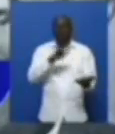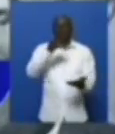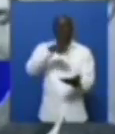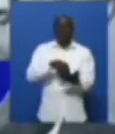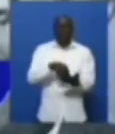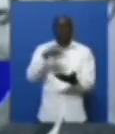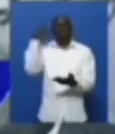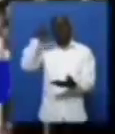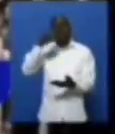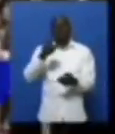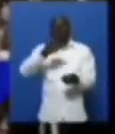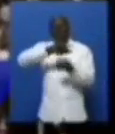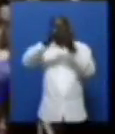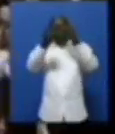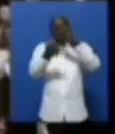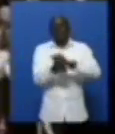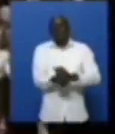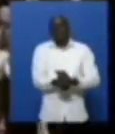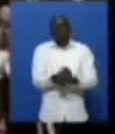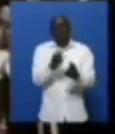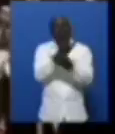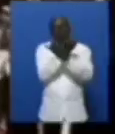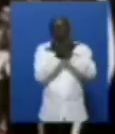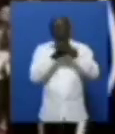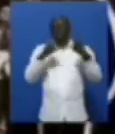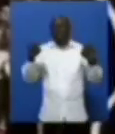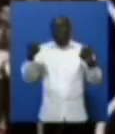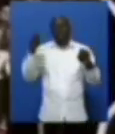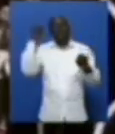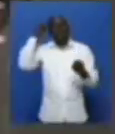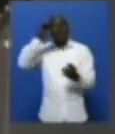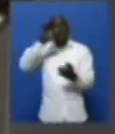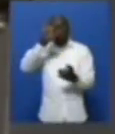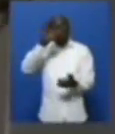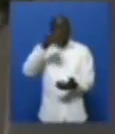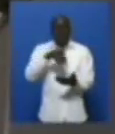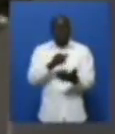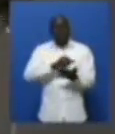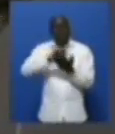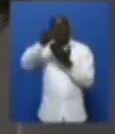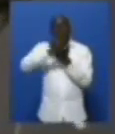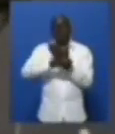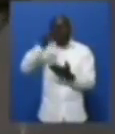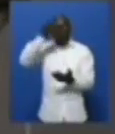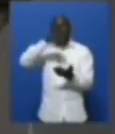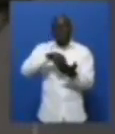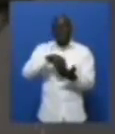succède et proclame l'indépendance du pays le 5 août 1960.